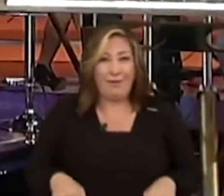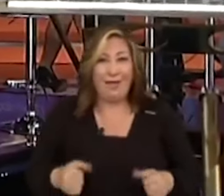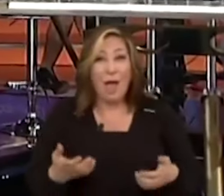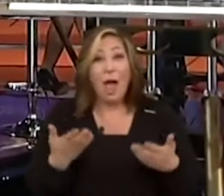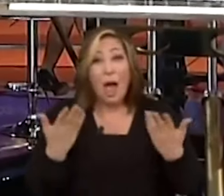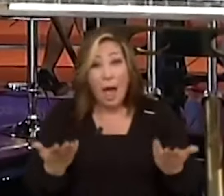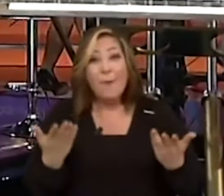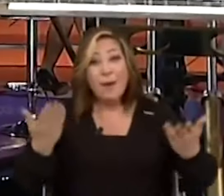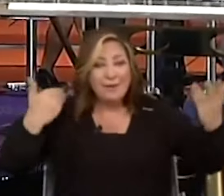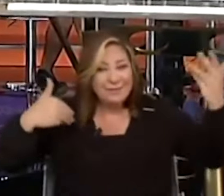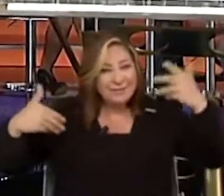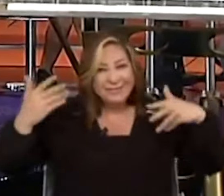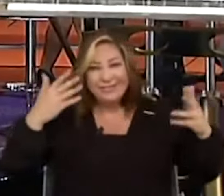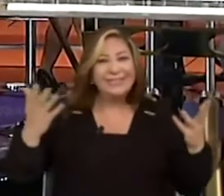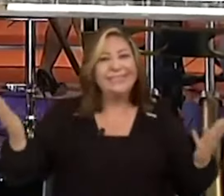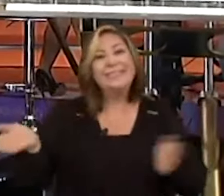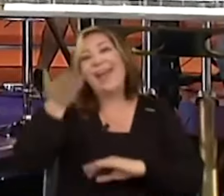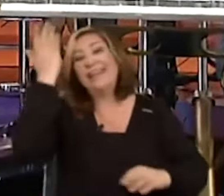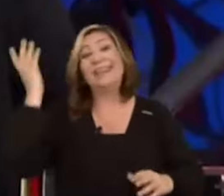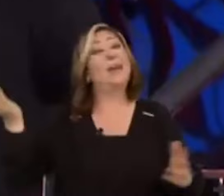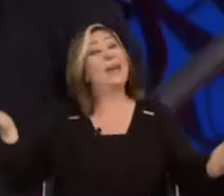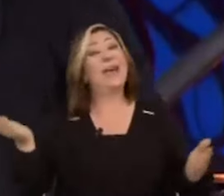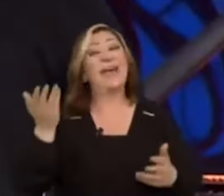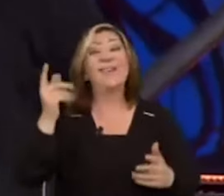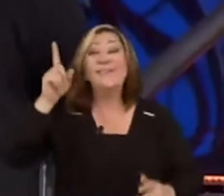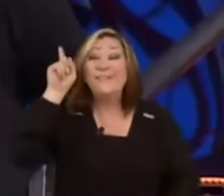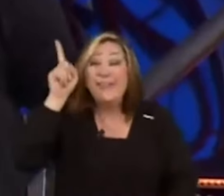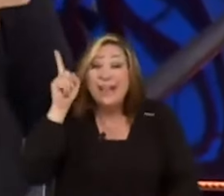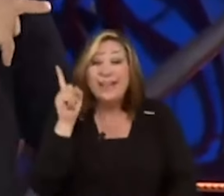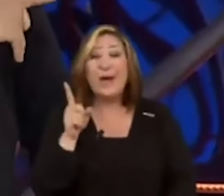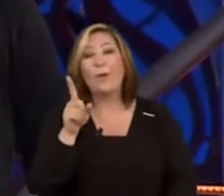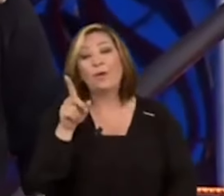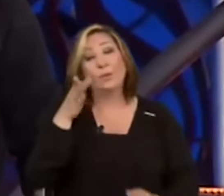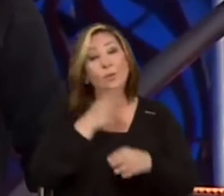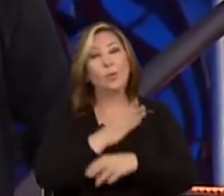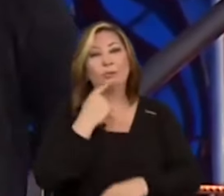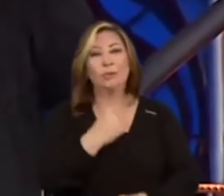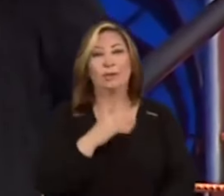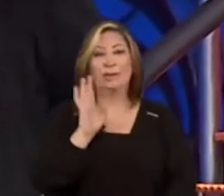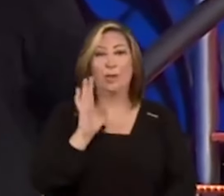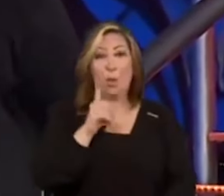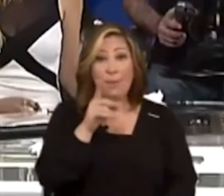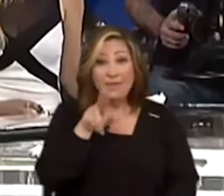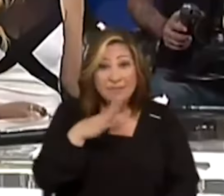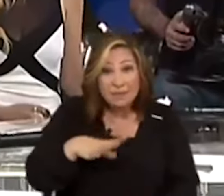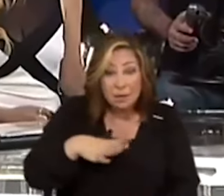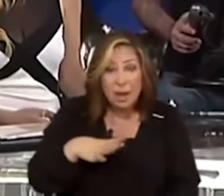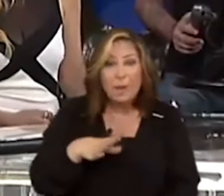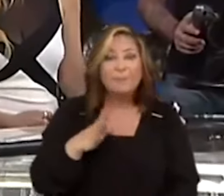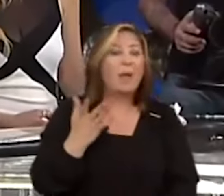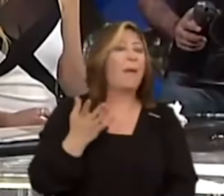dura. Ama salladım gide. Vallahi ama arada kaldım çok doğru bir şey. Öyle mi istediler? Hayır ama